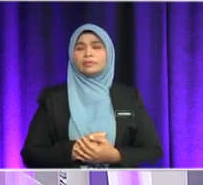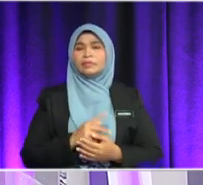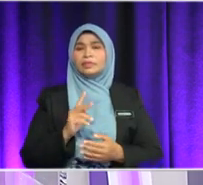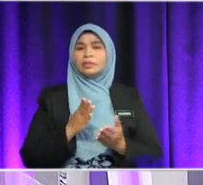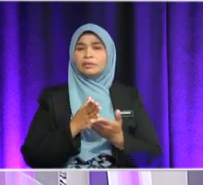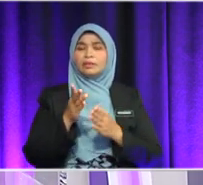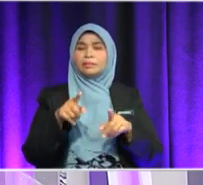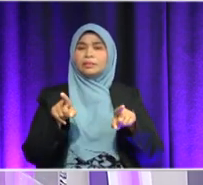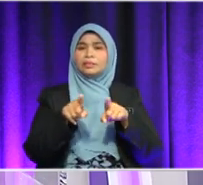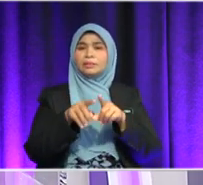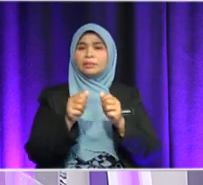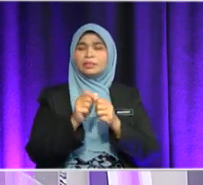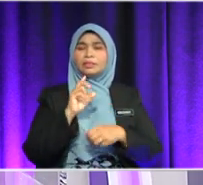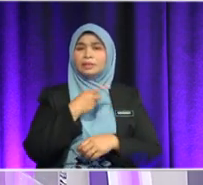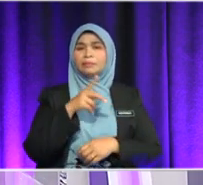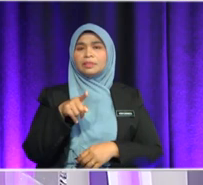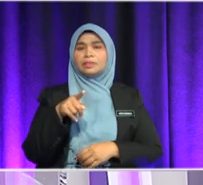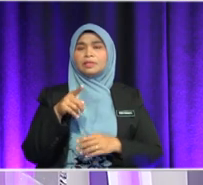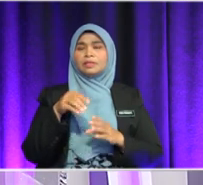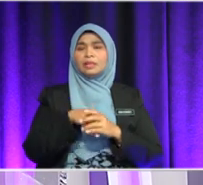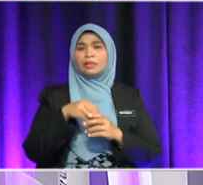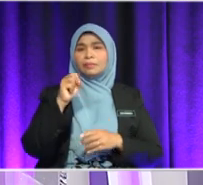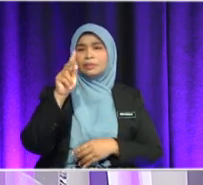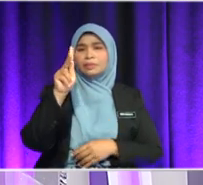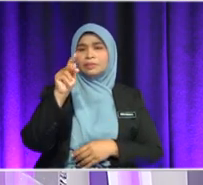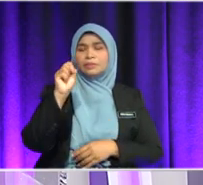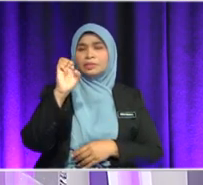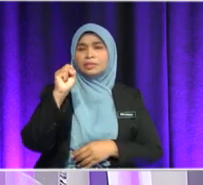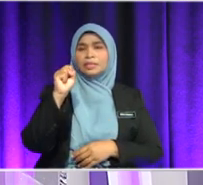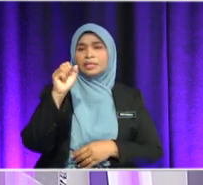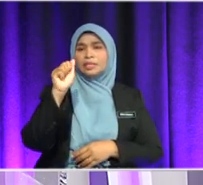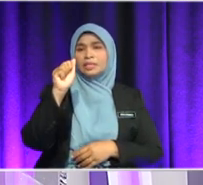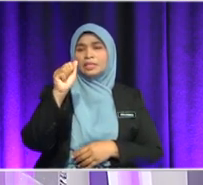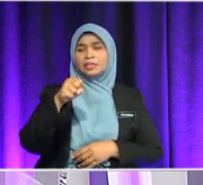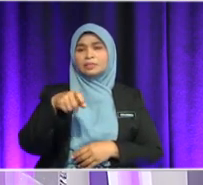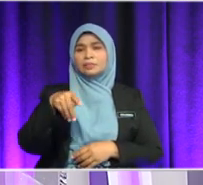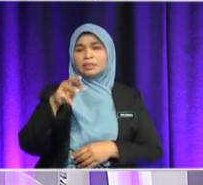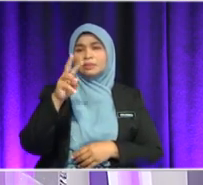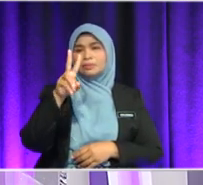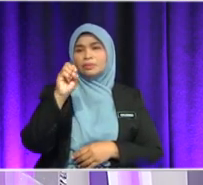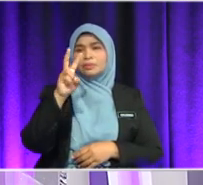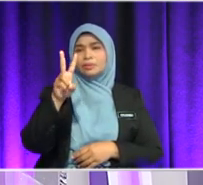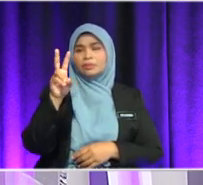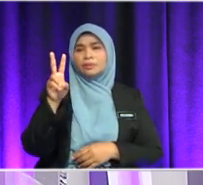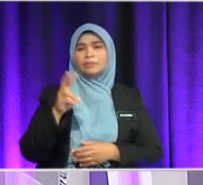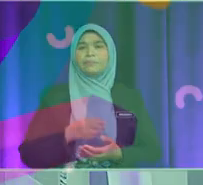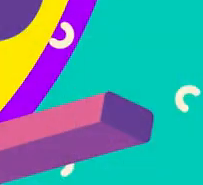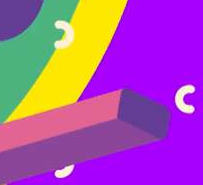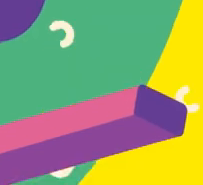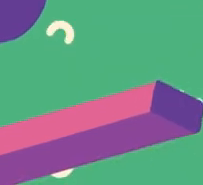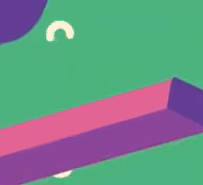bersama dengan kami pastinya dalam sukses SPM 2022 jemput lepas ini